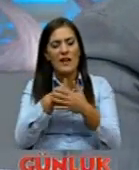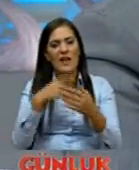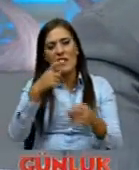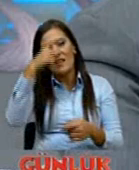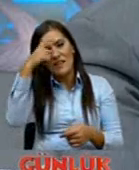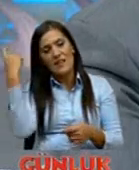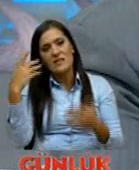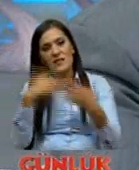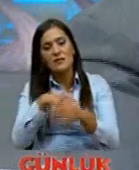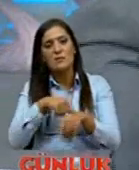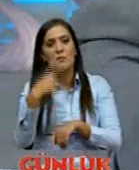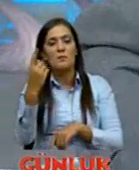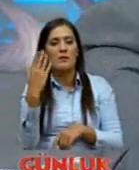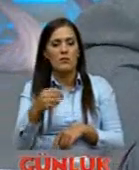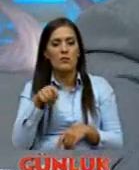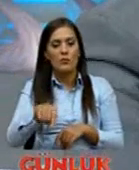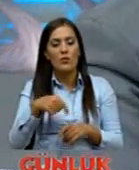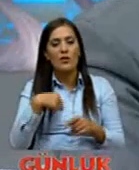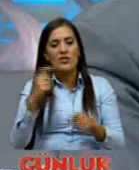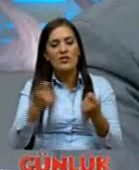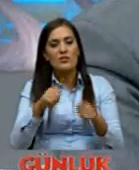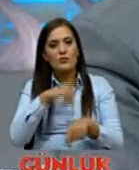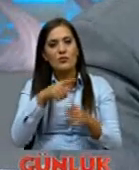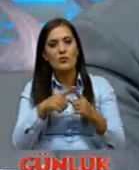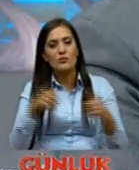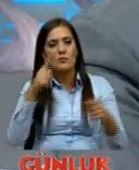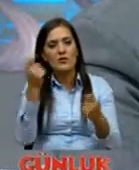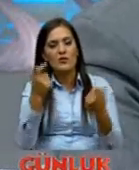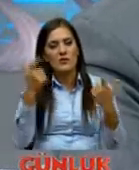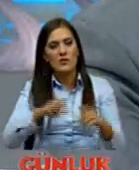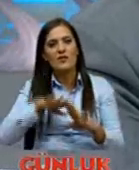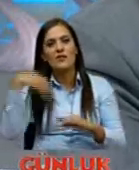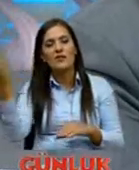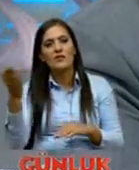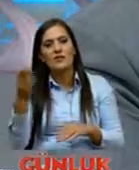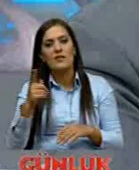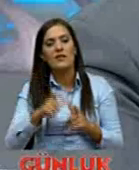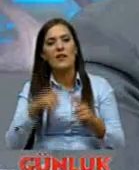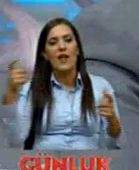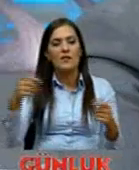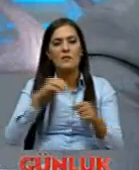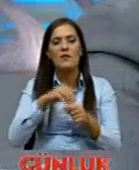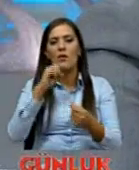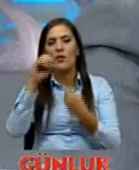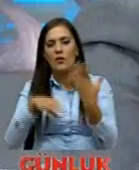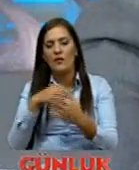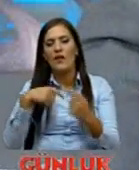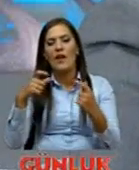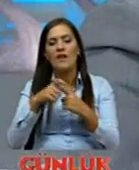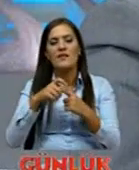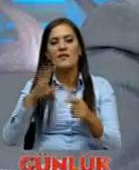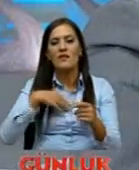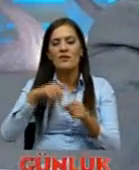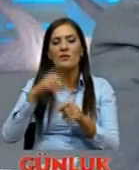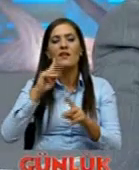bulur. Hı. Şimdi bu kadar mesaisi uzun bir iş yerinde efendim dışarıdaki gelişmeleri esnaflarımız